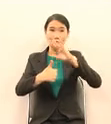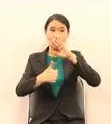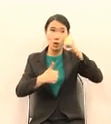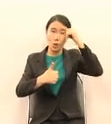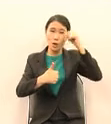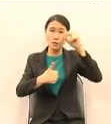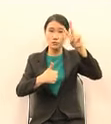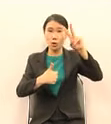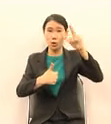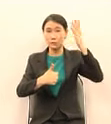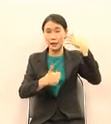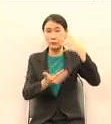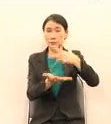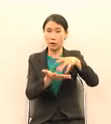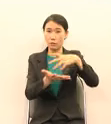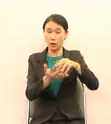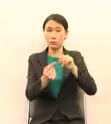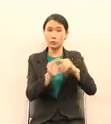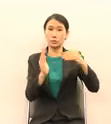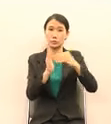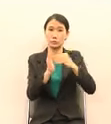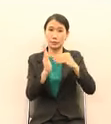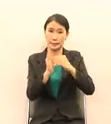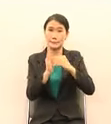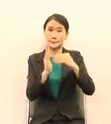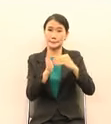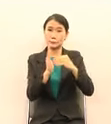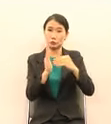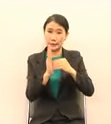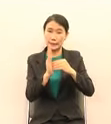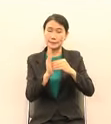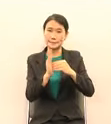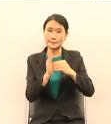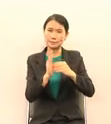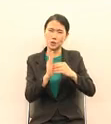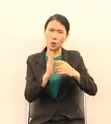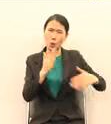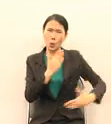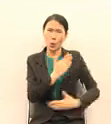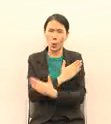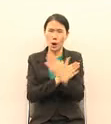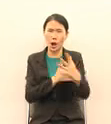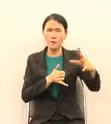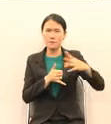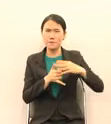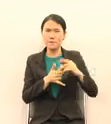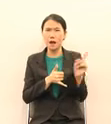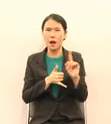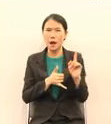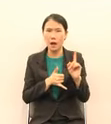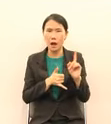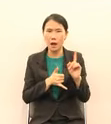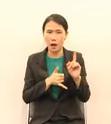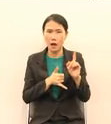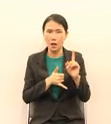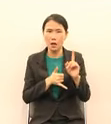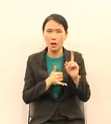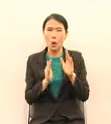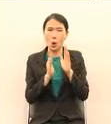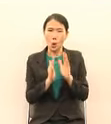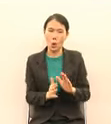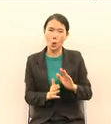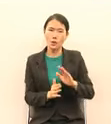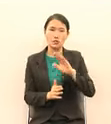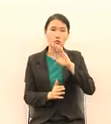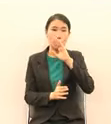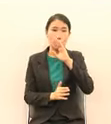ที่มีการรายงานกรุงเทพมหานครกลับมาเพิ่มขึ้นปัจจัยหนึ่งก็คือเรื่องของคนที่เดินทางกลับมา